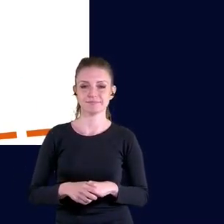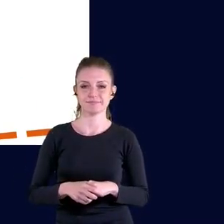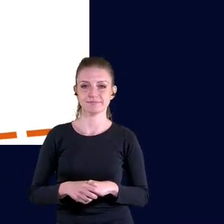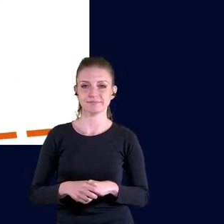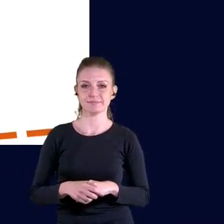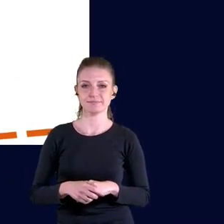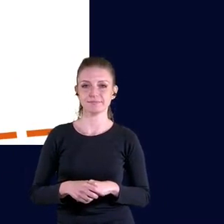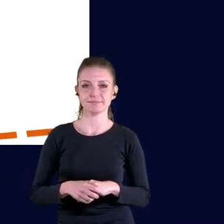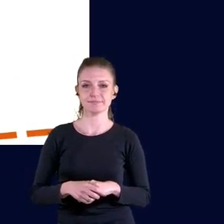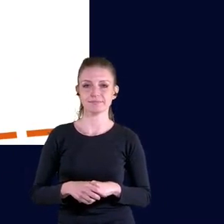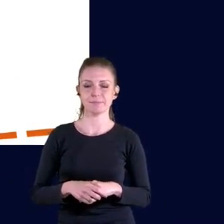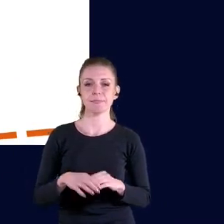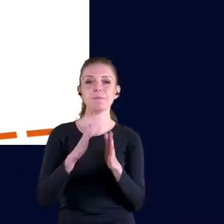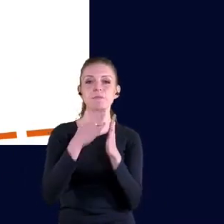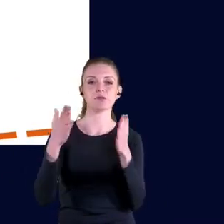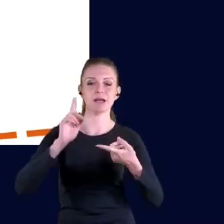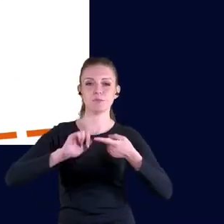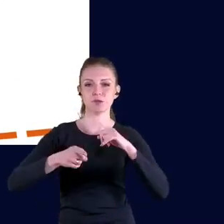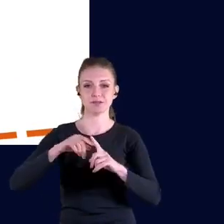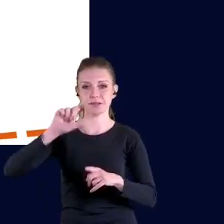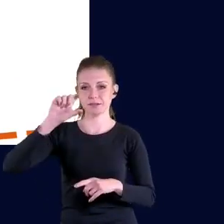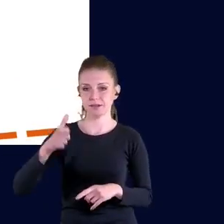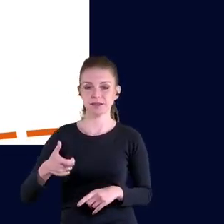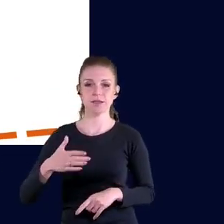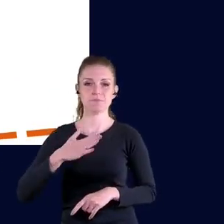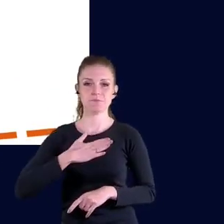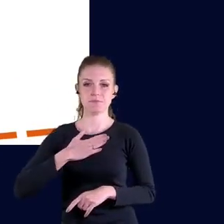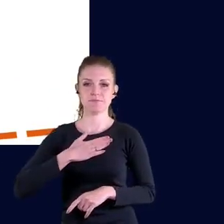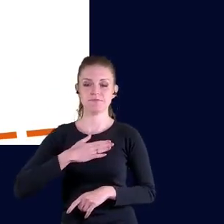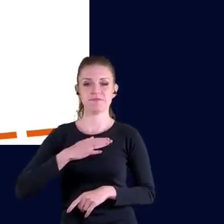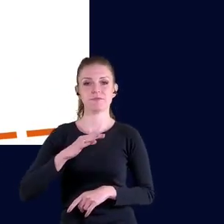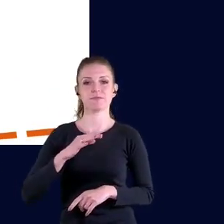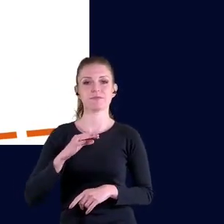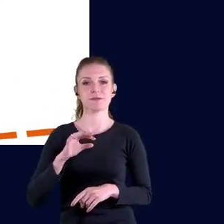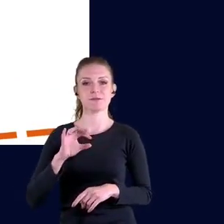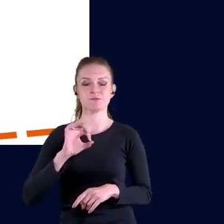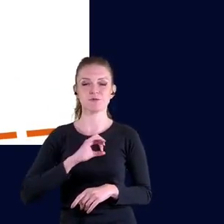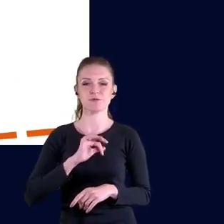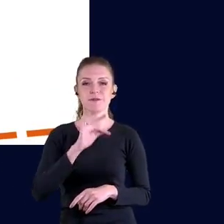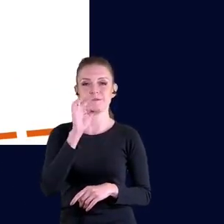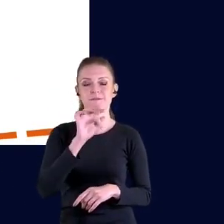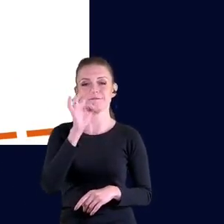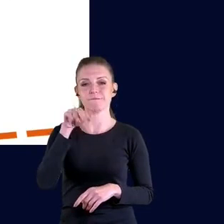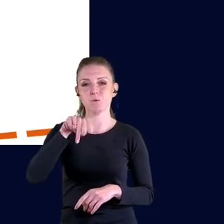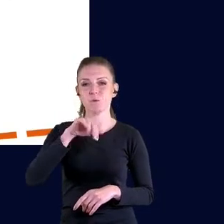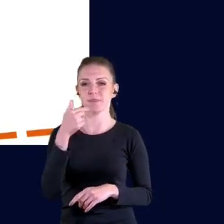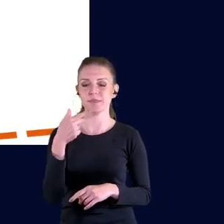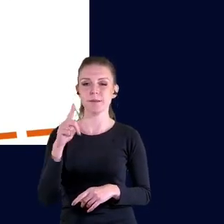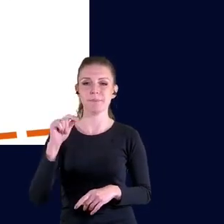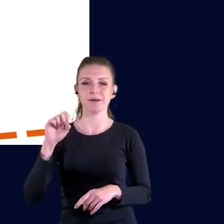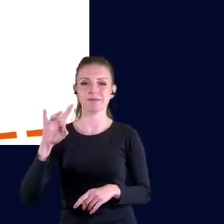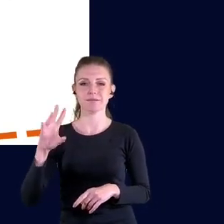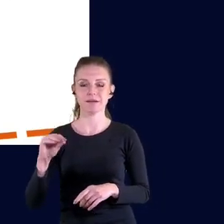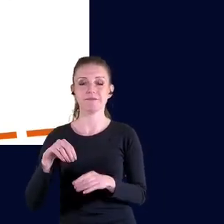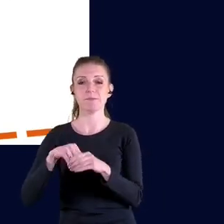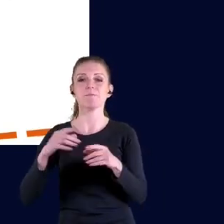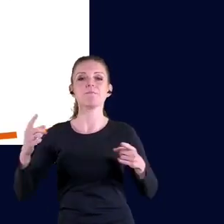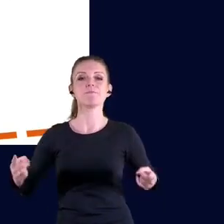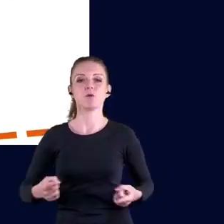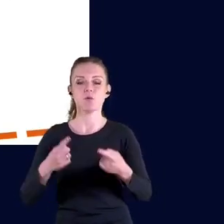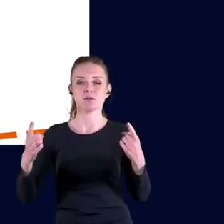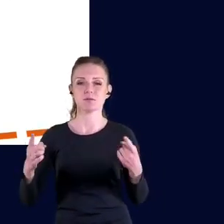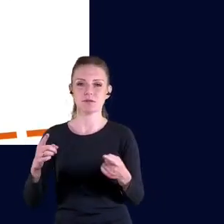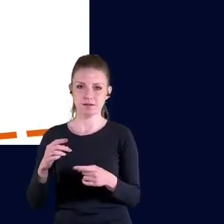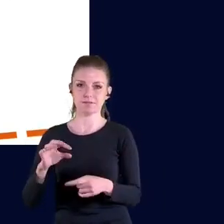Biblioteka Politechniki Gdańskiej posiada są swoim funpage czyli strony promującą instytucje firmy lub